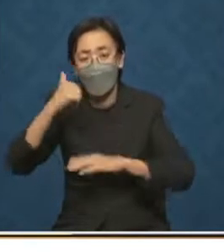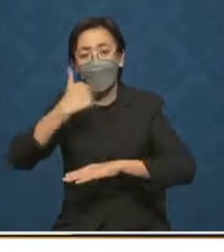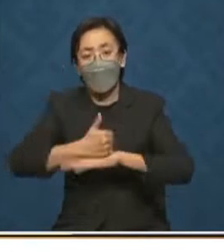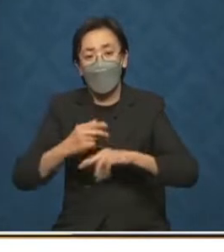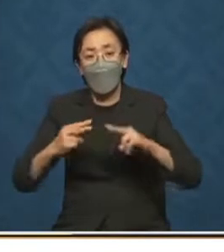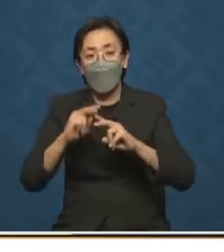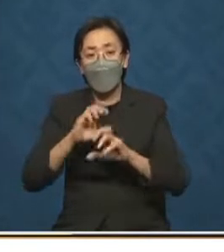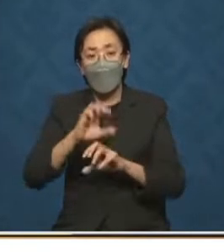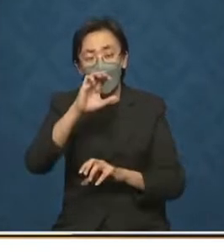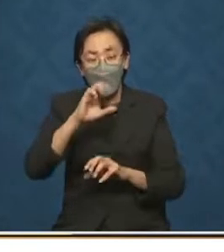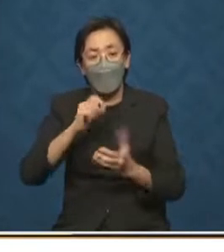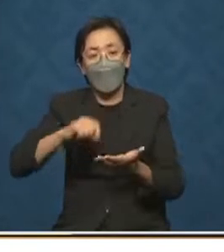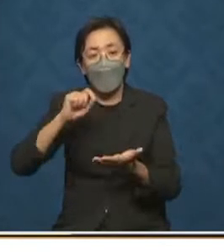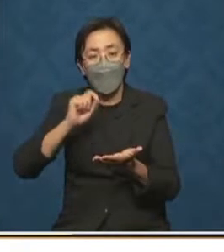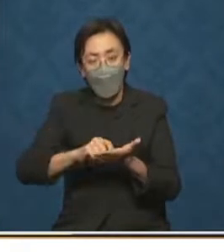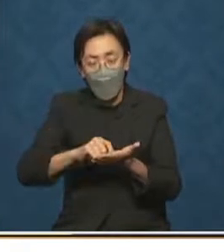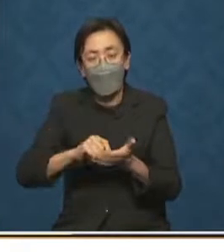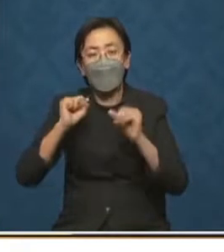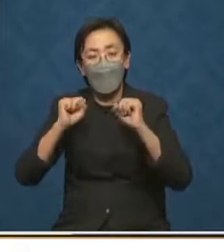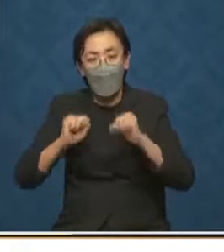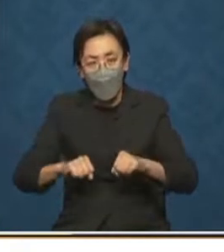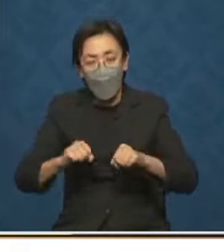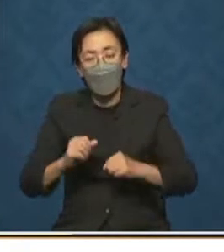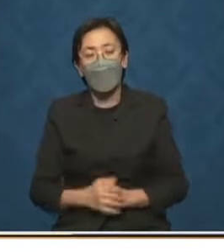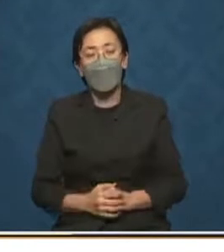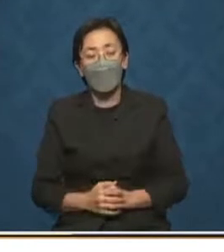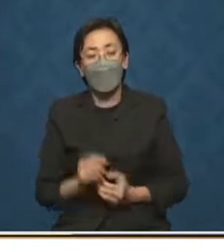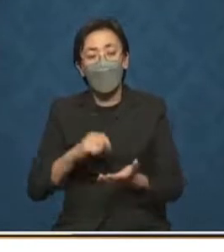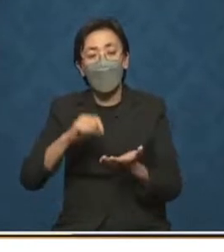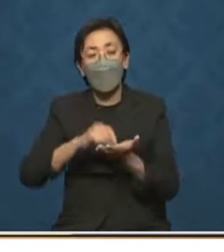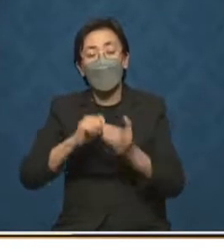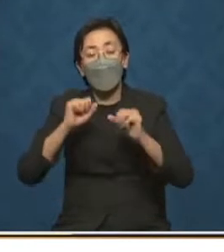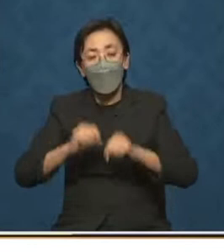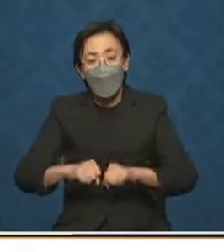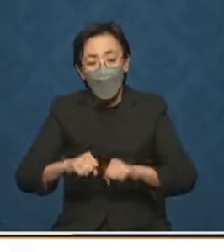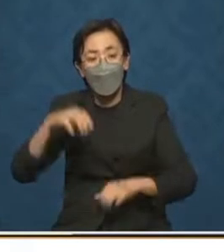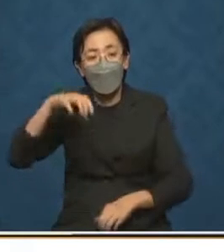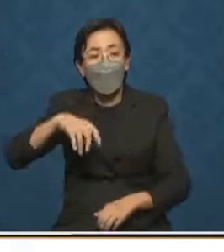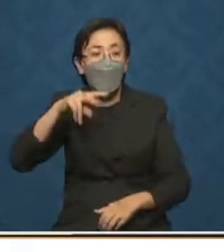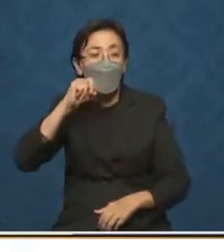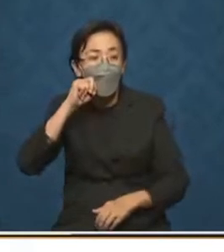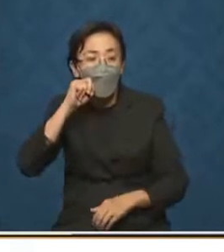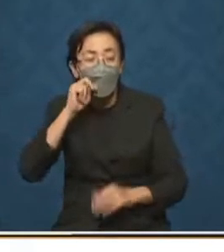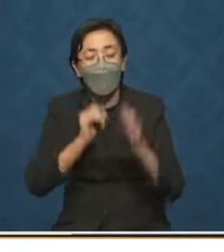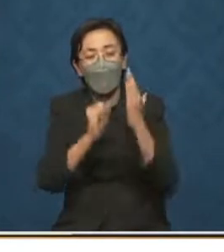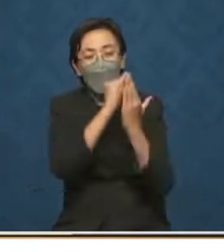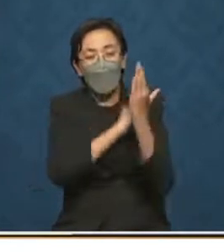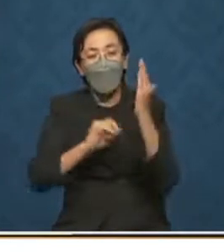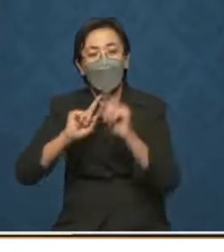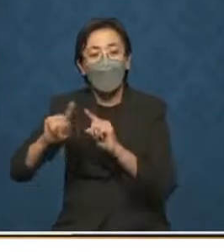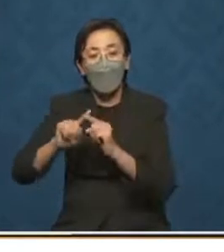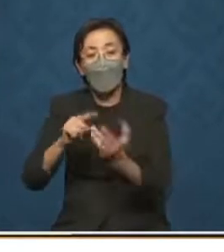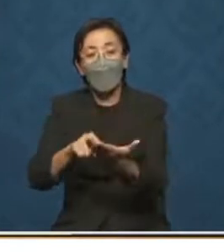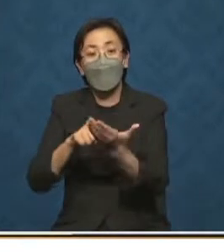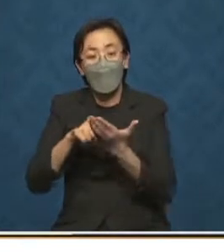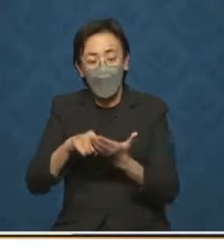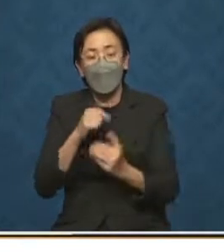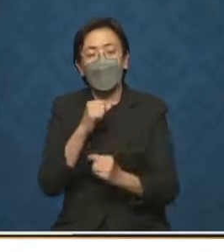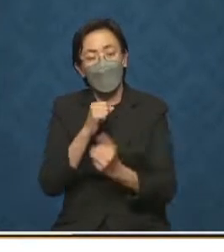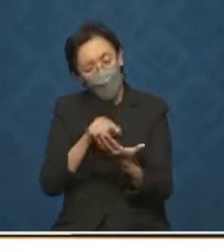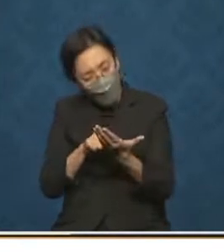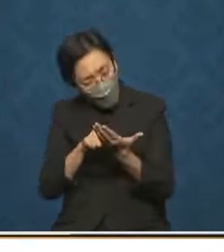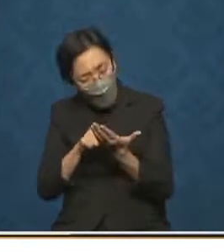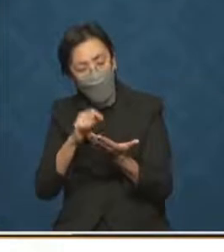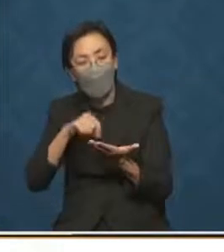เองก็ได้ลงนาม้ความเหชอบในแ้วทางที่การประปา ปุย Xiarขอโสะแก็